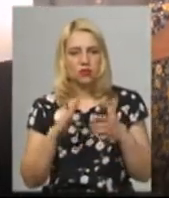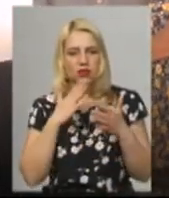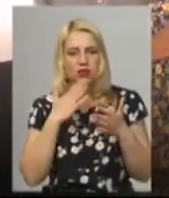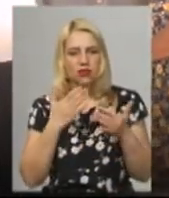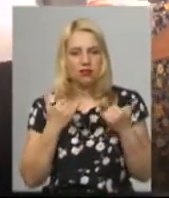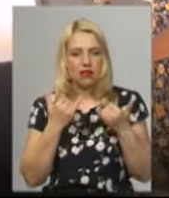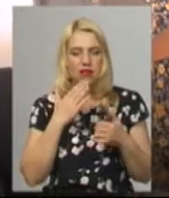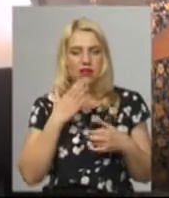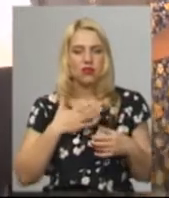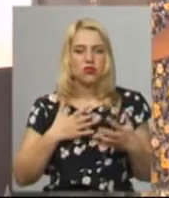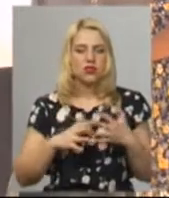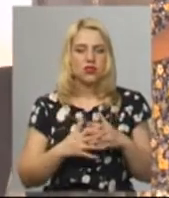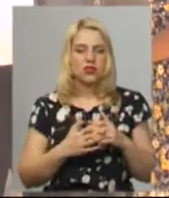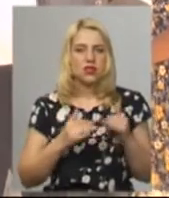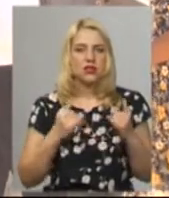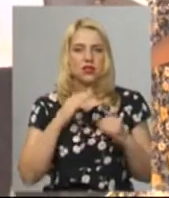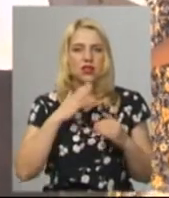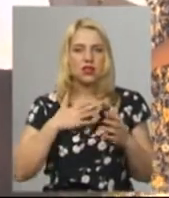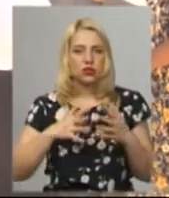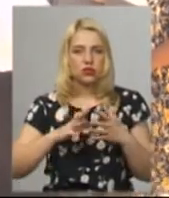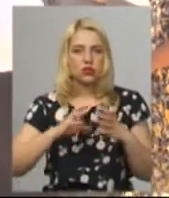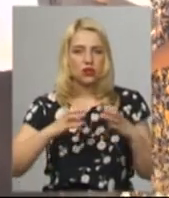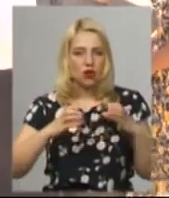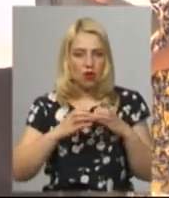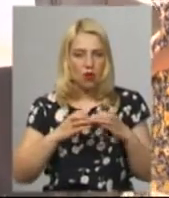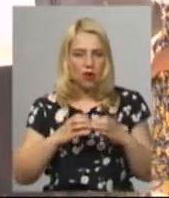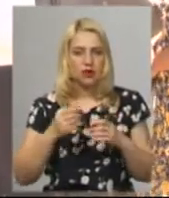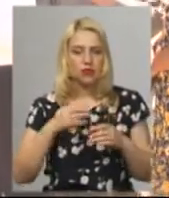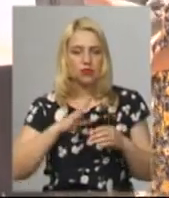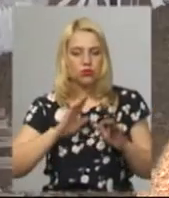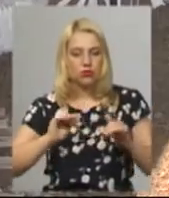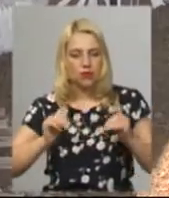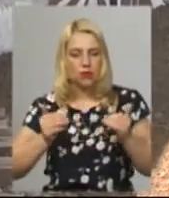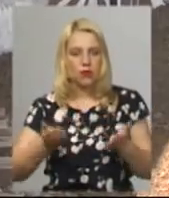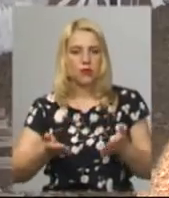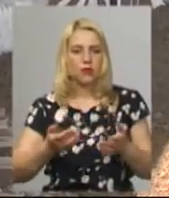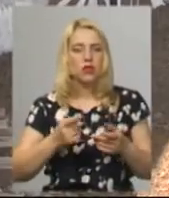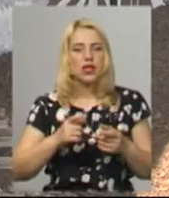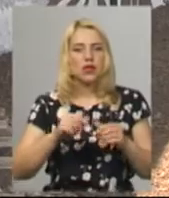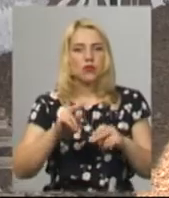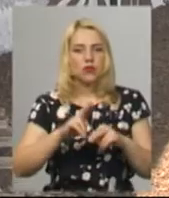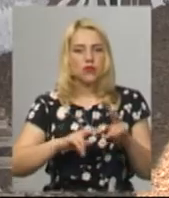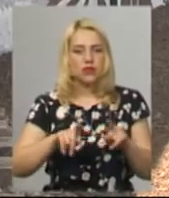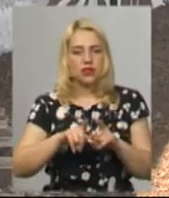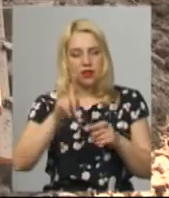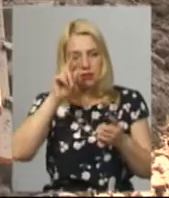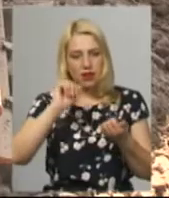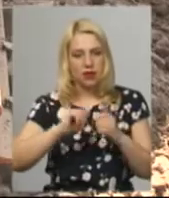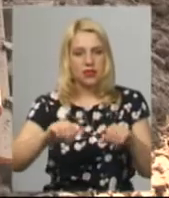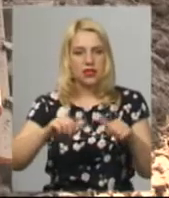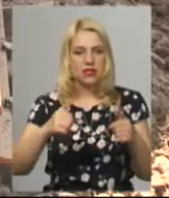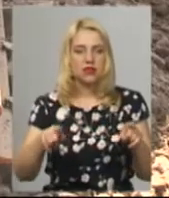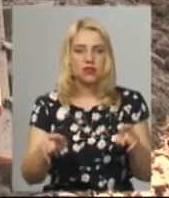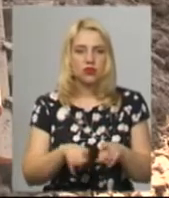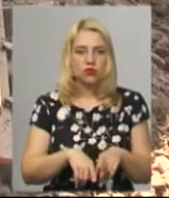тому було запропоновано збудувати такий пам'ятний знак в честь 100-річчя. Біля пам'ятного знаку збудували ще інсталяцію,